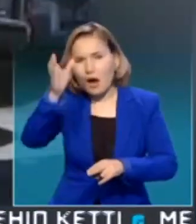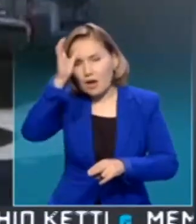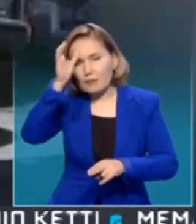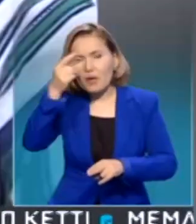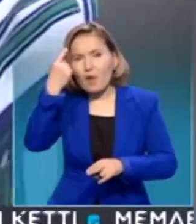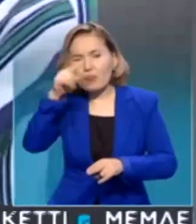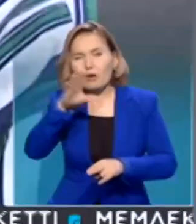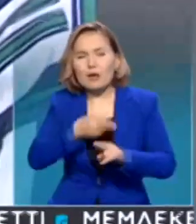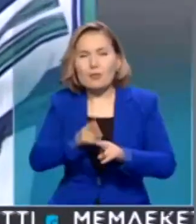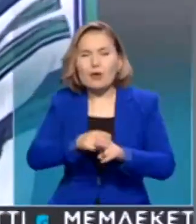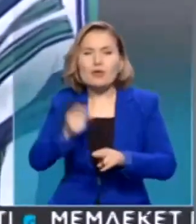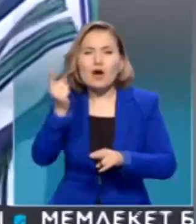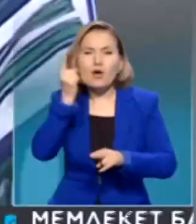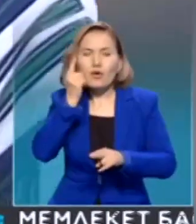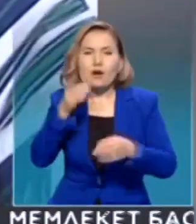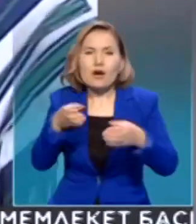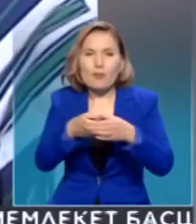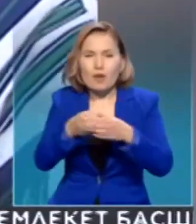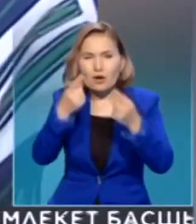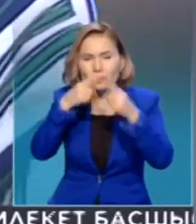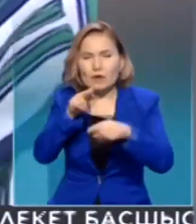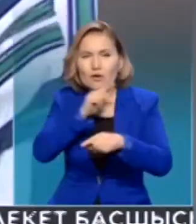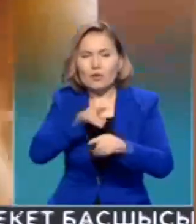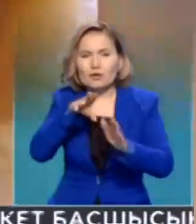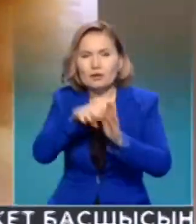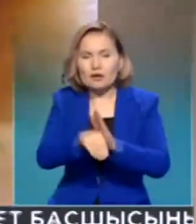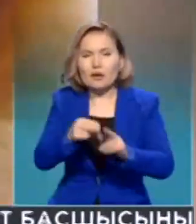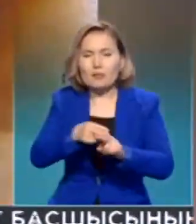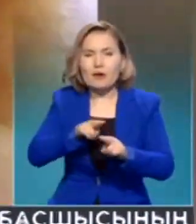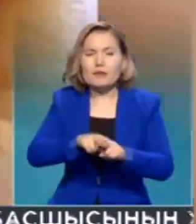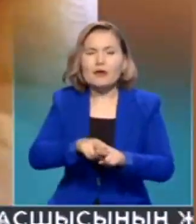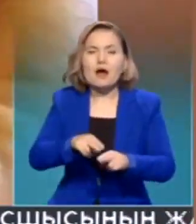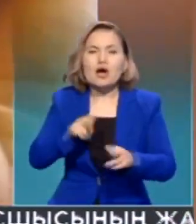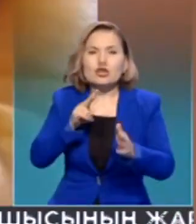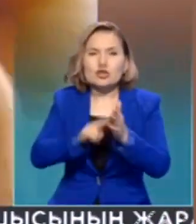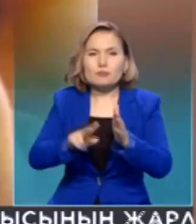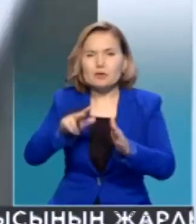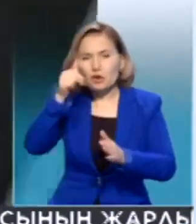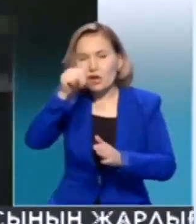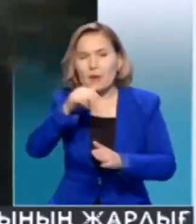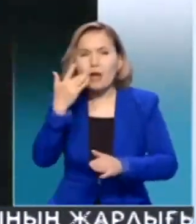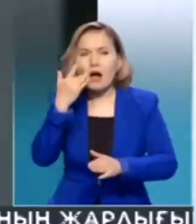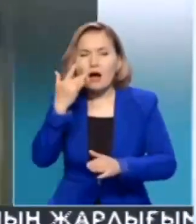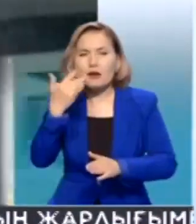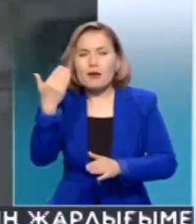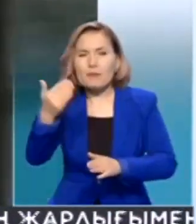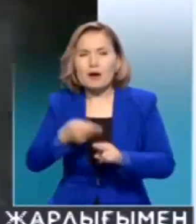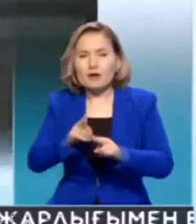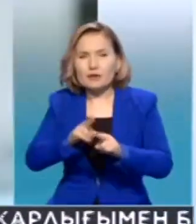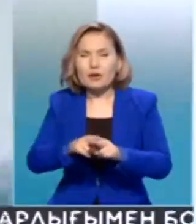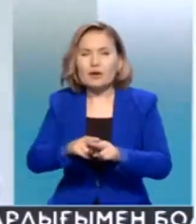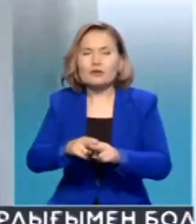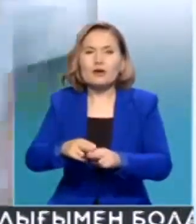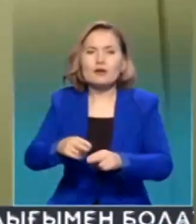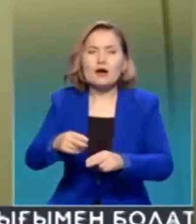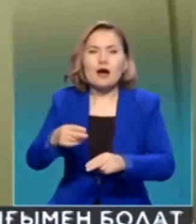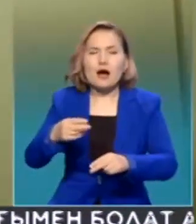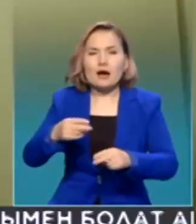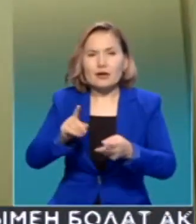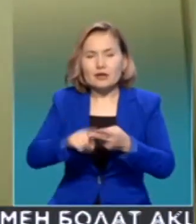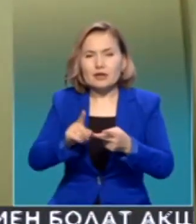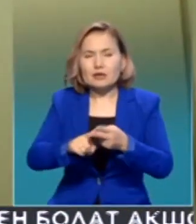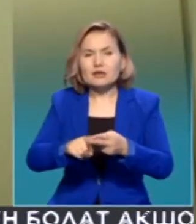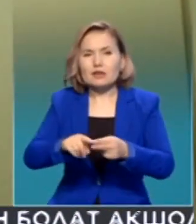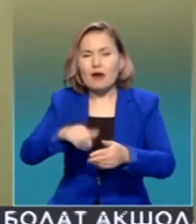кезде Моторола компаниясының инженері болған. Марти 1973 жылдың дәл осы күні Нью-Йорктегі 6-шы авеню бұрышында тұрып, мобильді телефон жасаудан